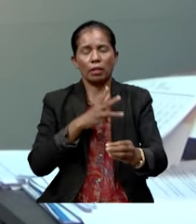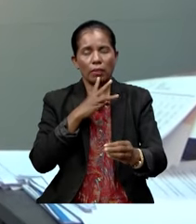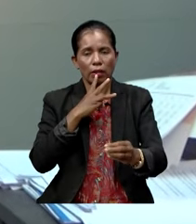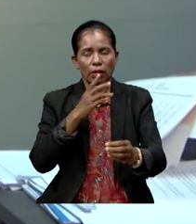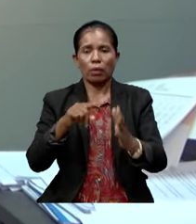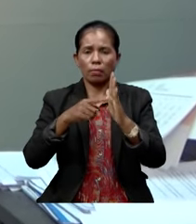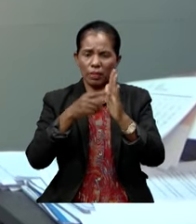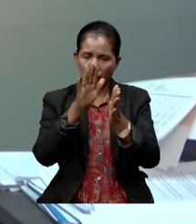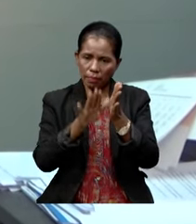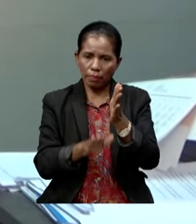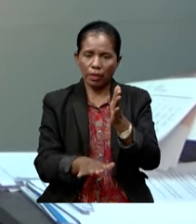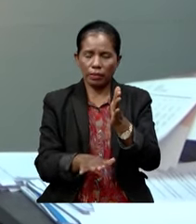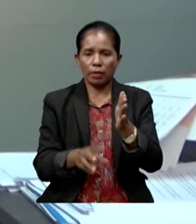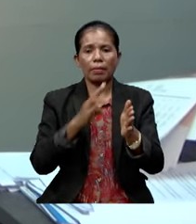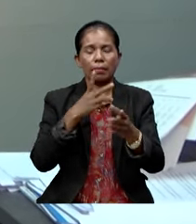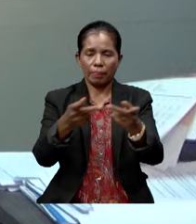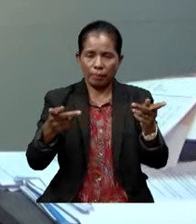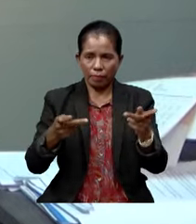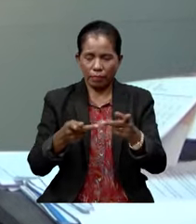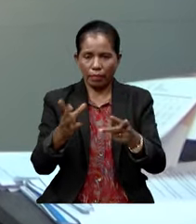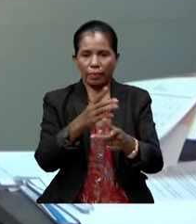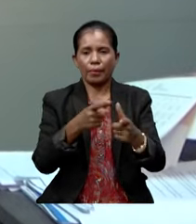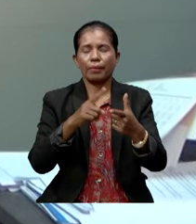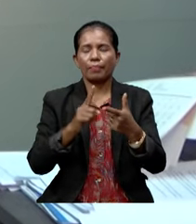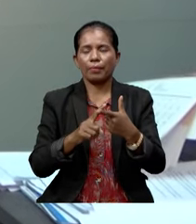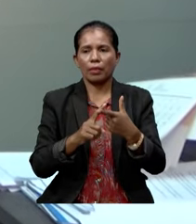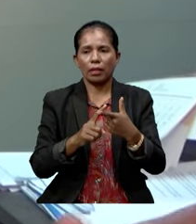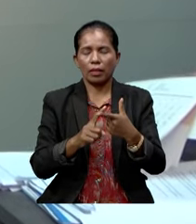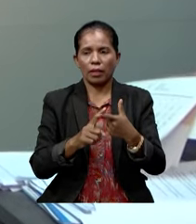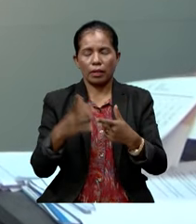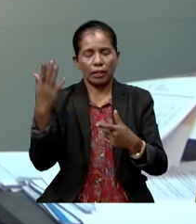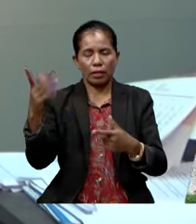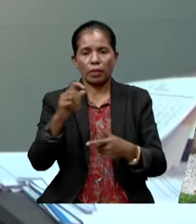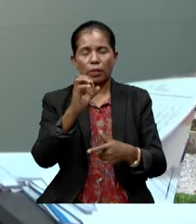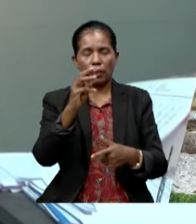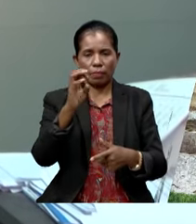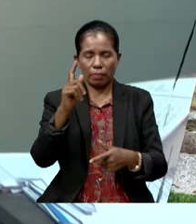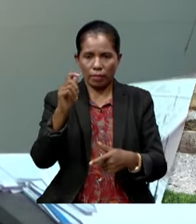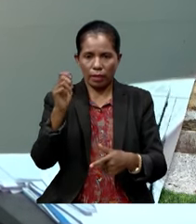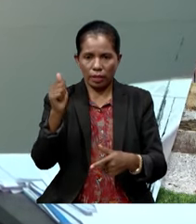liliu ita ne be mata sire ye be bina mau ki a tometa no Mos ia